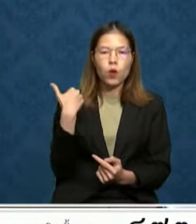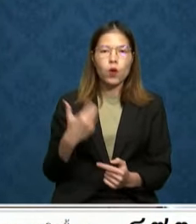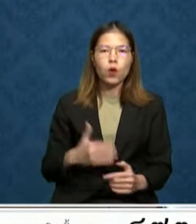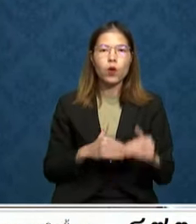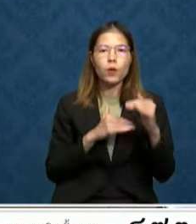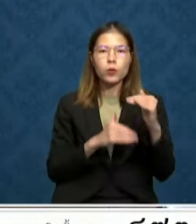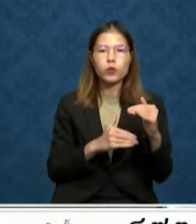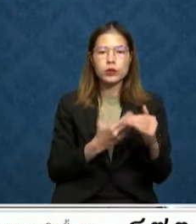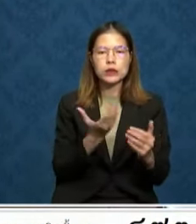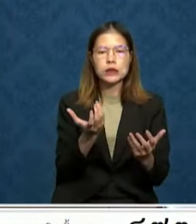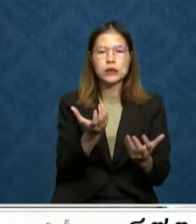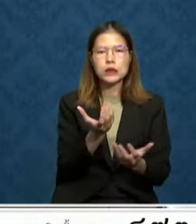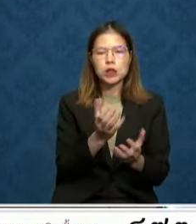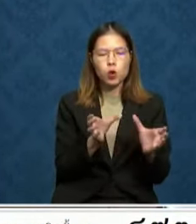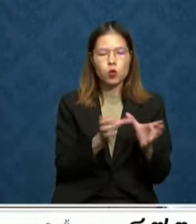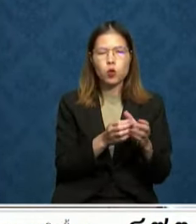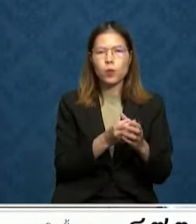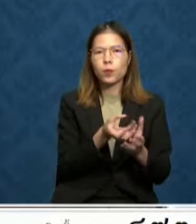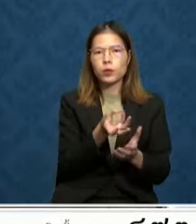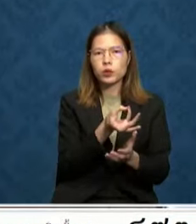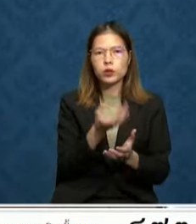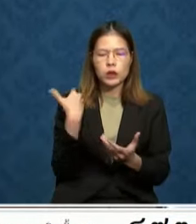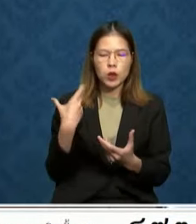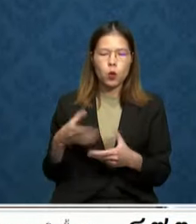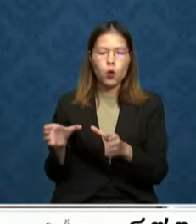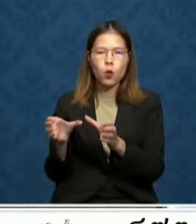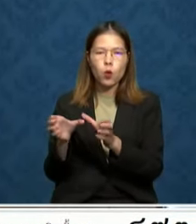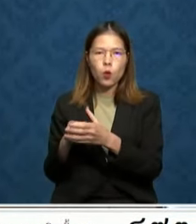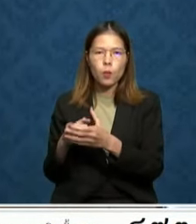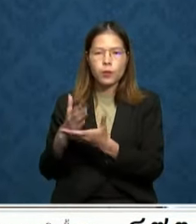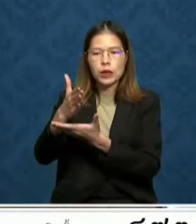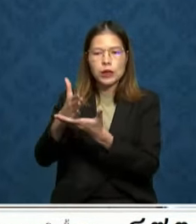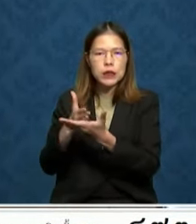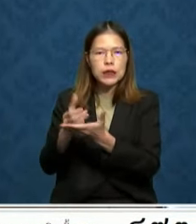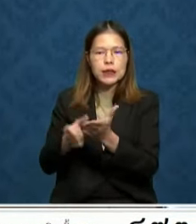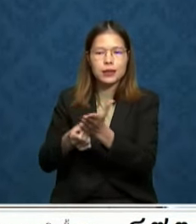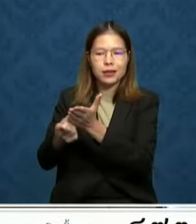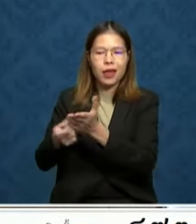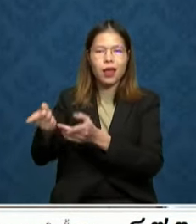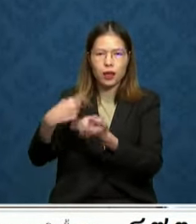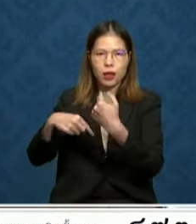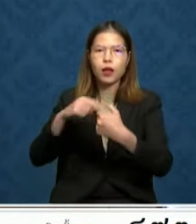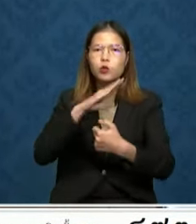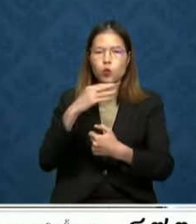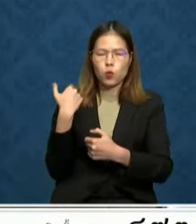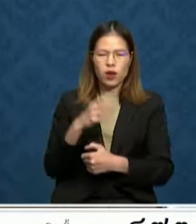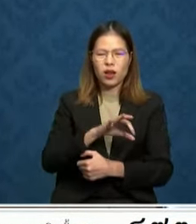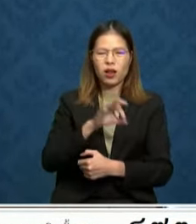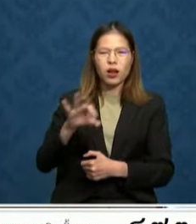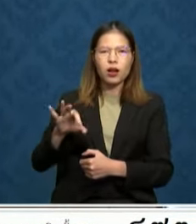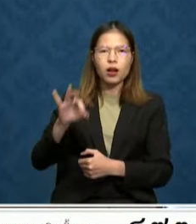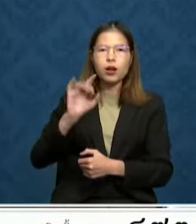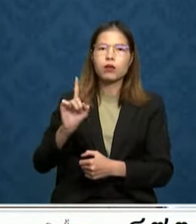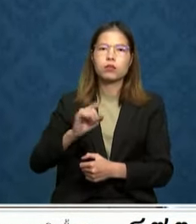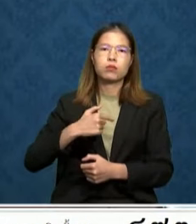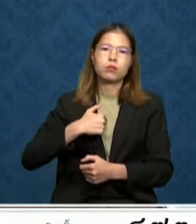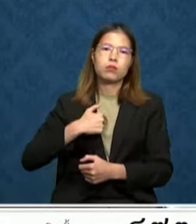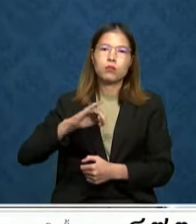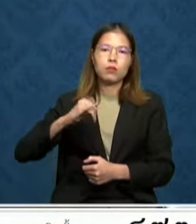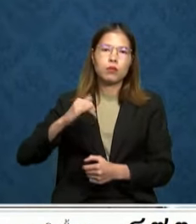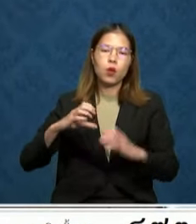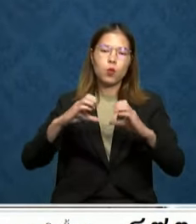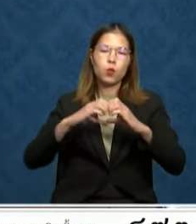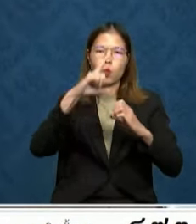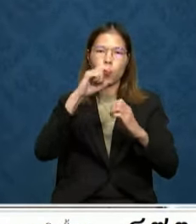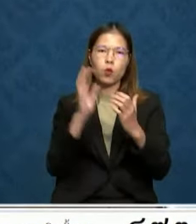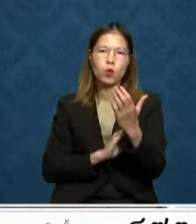ขั้นต่ำหรือการกำหนดเสีงกึหนึ่งที่สวาเขแ่กบมาถ้าให้เลือกระหวาง 2ทางนี้แน่นอนค่ะภักภูม